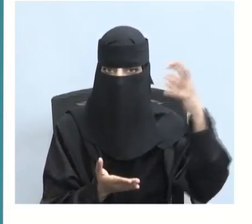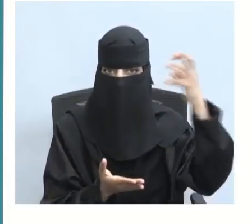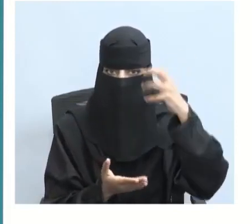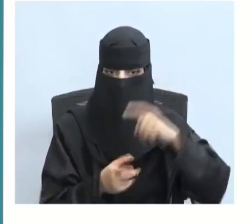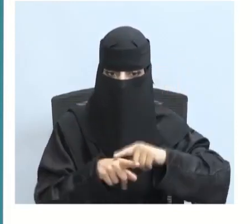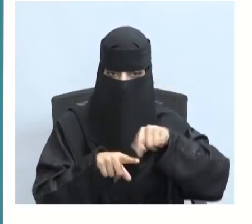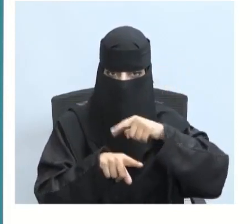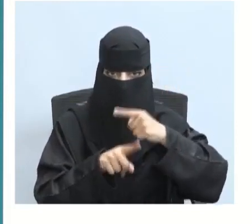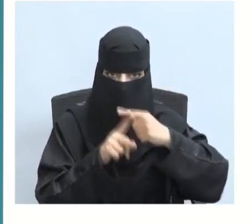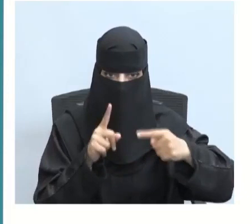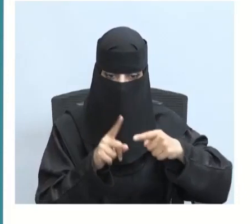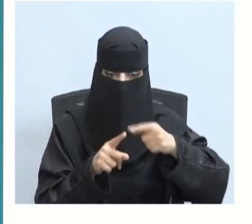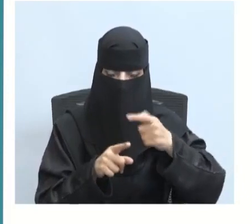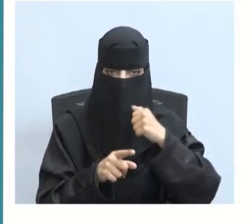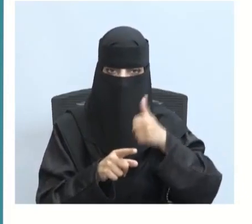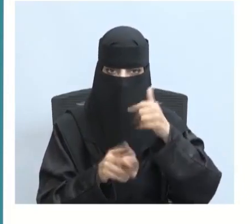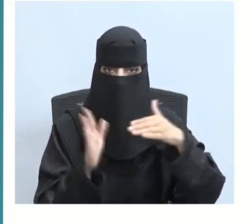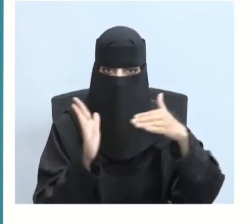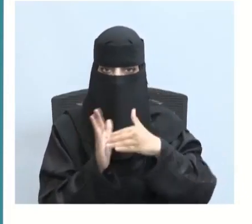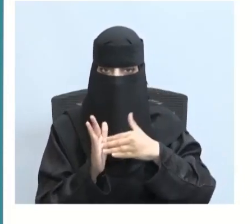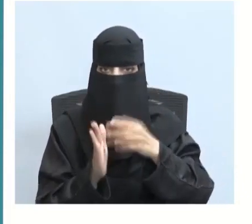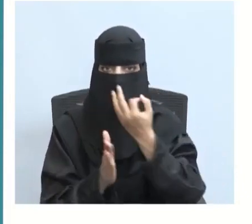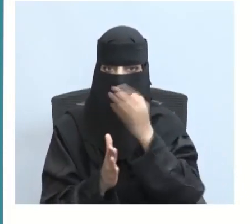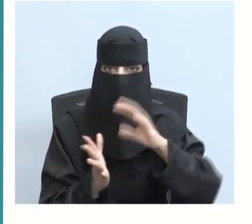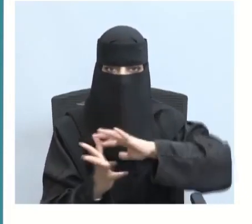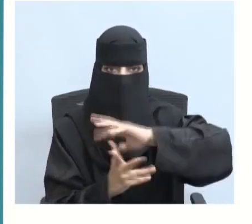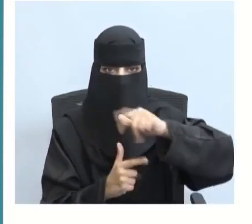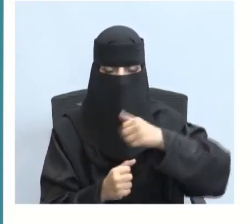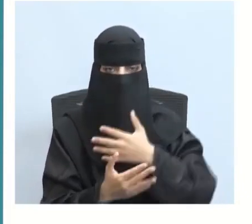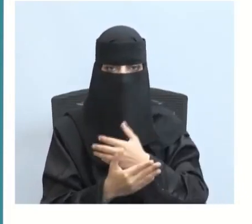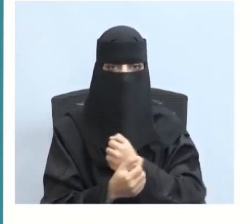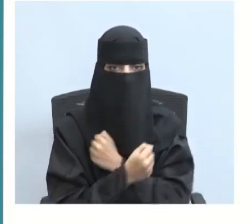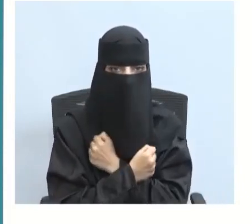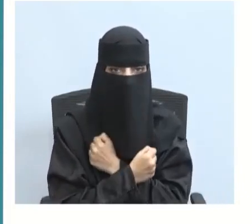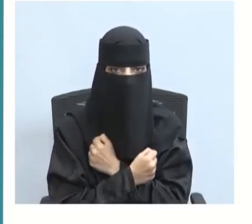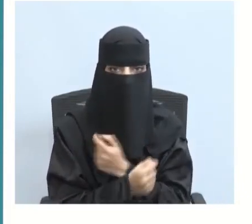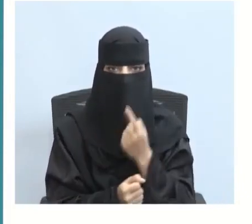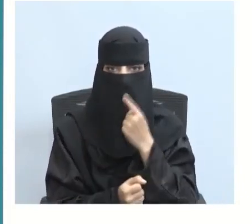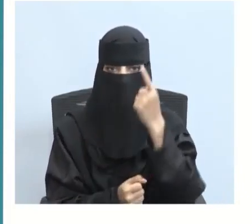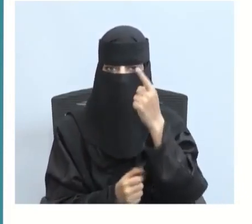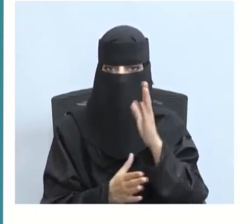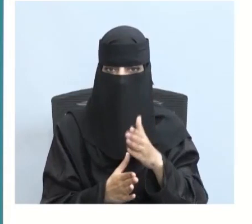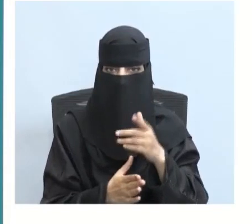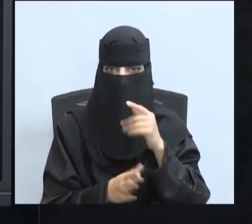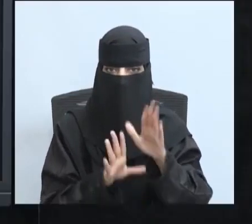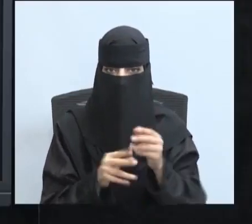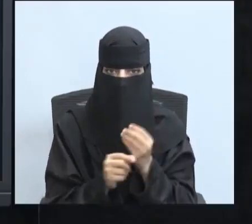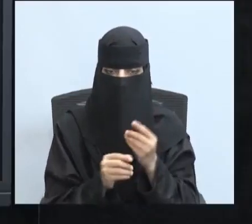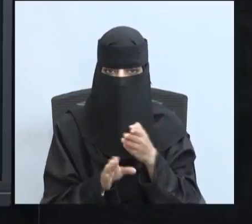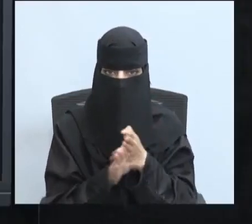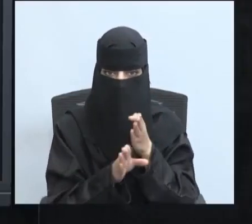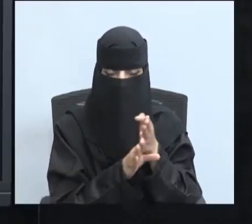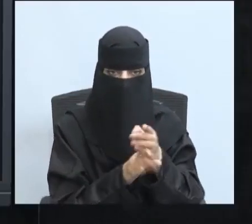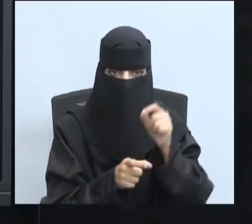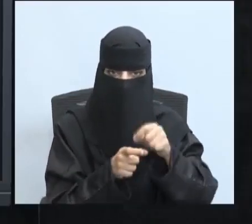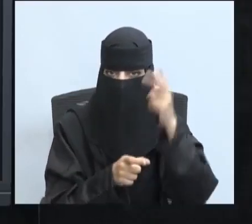نصف ساعه تكفي لسد احتياجات العالم من الطاقه لمده عام لذلك من توجهات المملكه